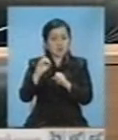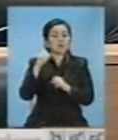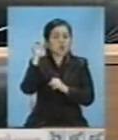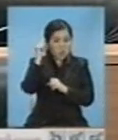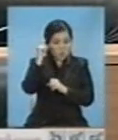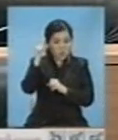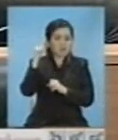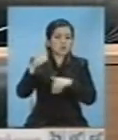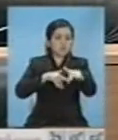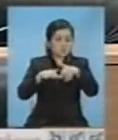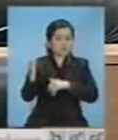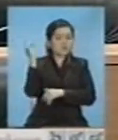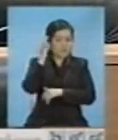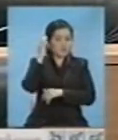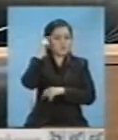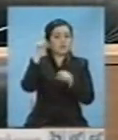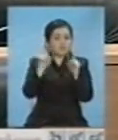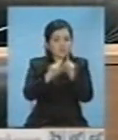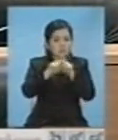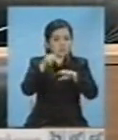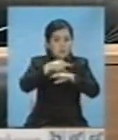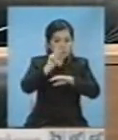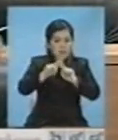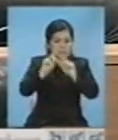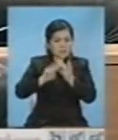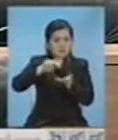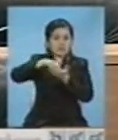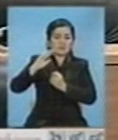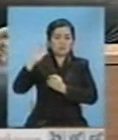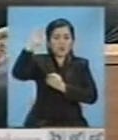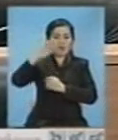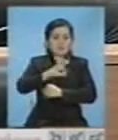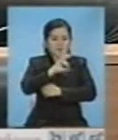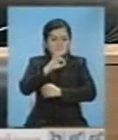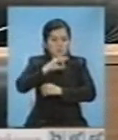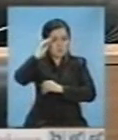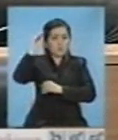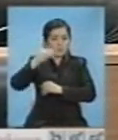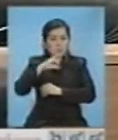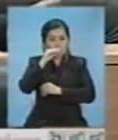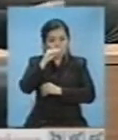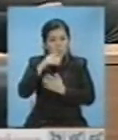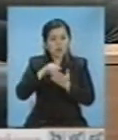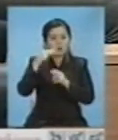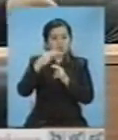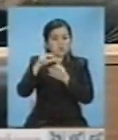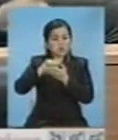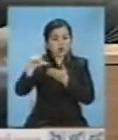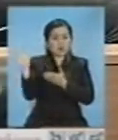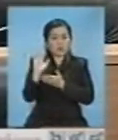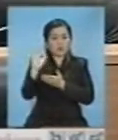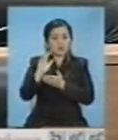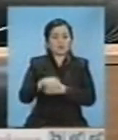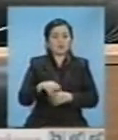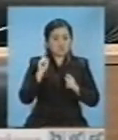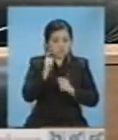ท่านประธานครับแต่ว่าจู่ๆจะยืนขึ้นและบอกว่าสมาชิกโกหกและไม่ต้องถอนไม่ได้คุณสุนัยนั่นแหละต้องถอนคำพูดทั้งหมด